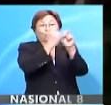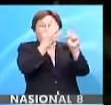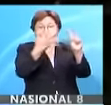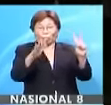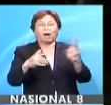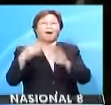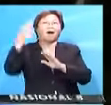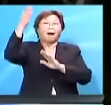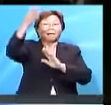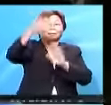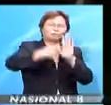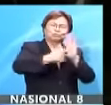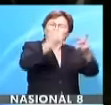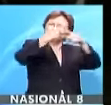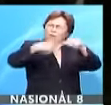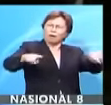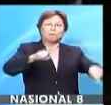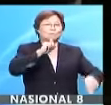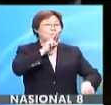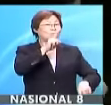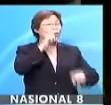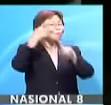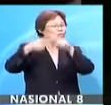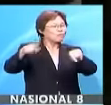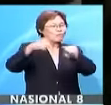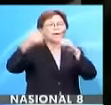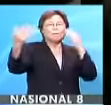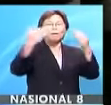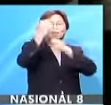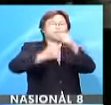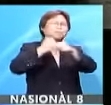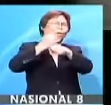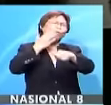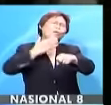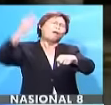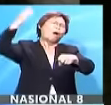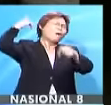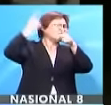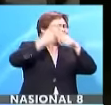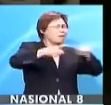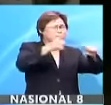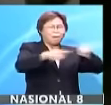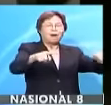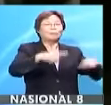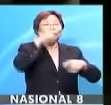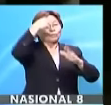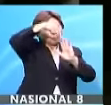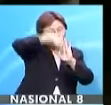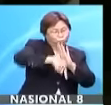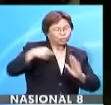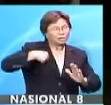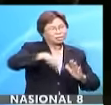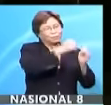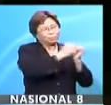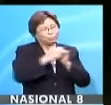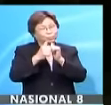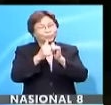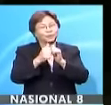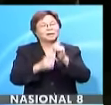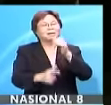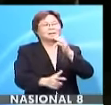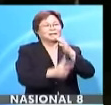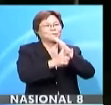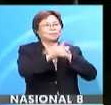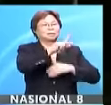bakal menampilkan kelainan yang pastinya berbeza berbanding dengan tahun-tahun yang sebelumnya. Jadi untuk perinciannya, kita akan terus bersama-sama dengan